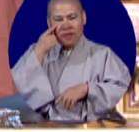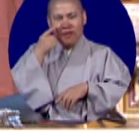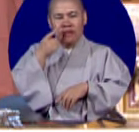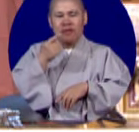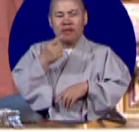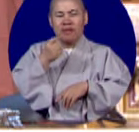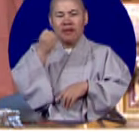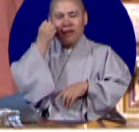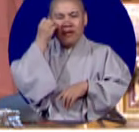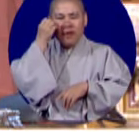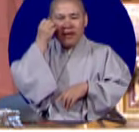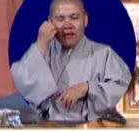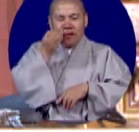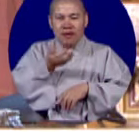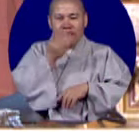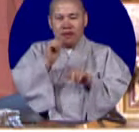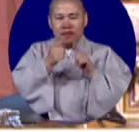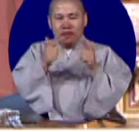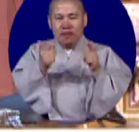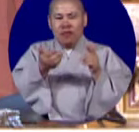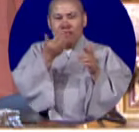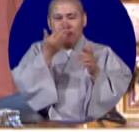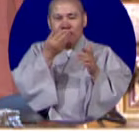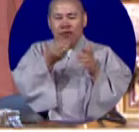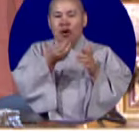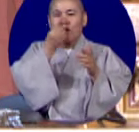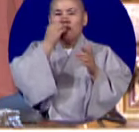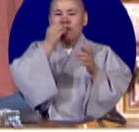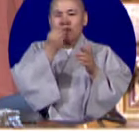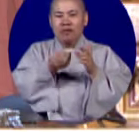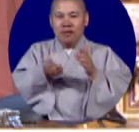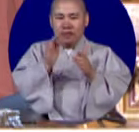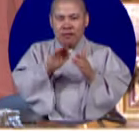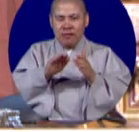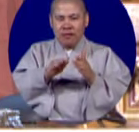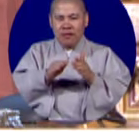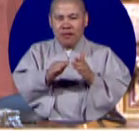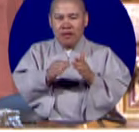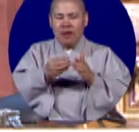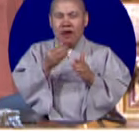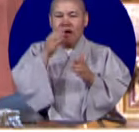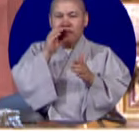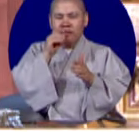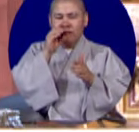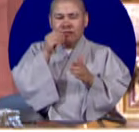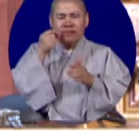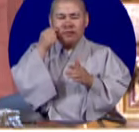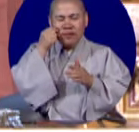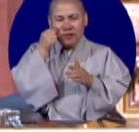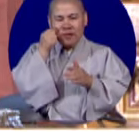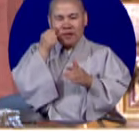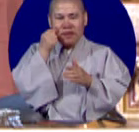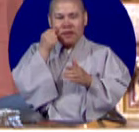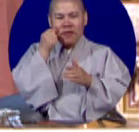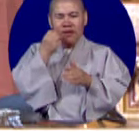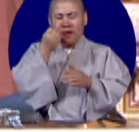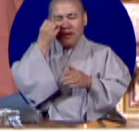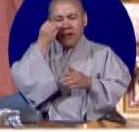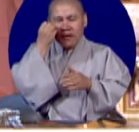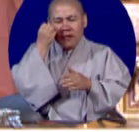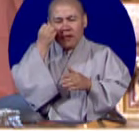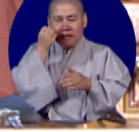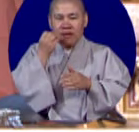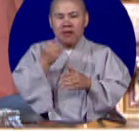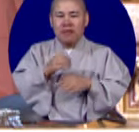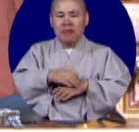아주 역겨운 음식이 입이 들어왔는데, 역겨워서 이거 어떻게 씹을 수도 없고 곤란하다 이 말이에요.